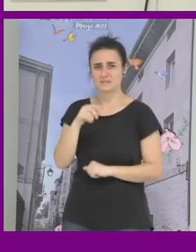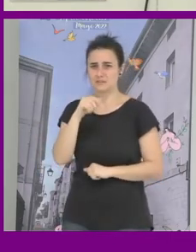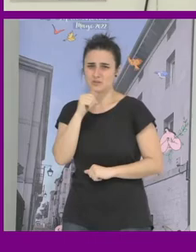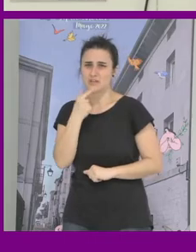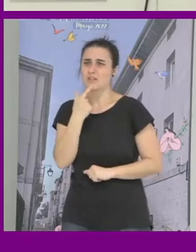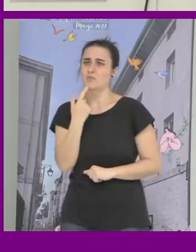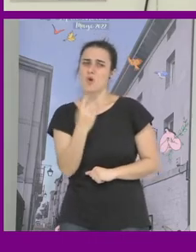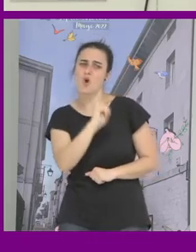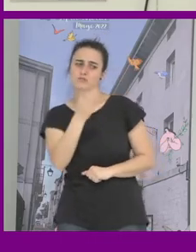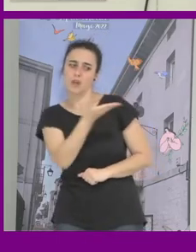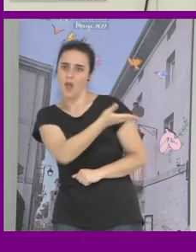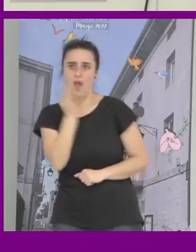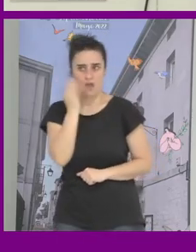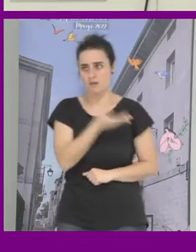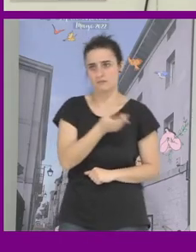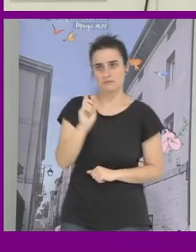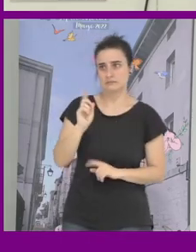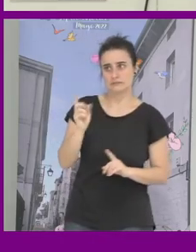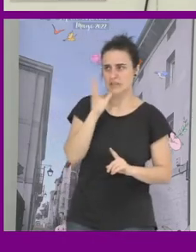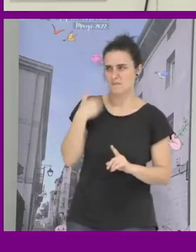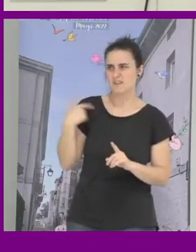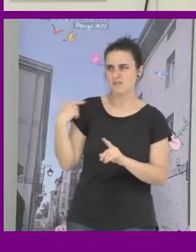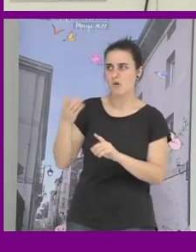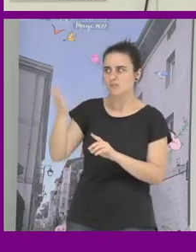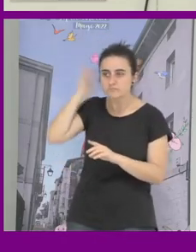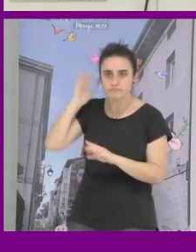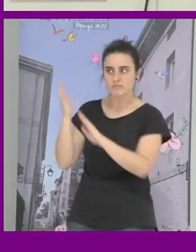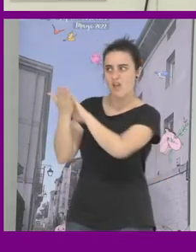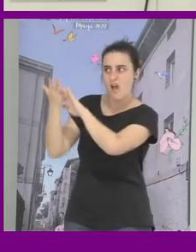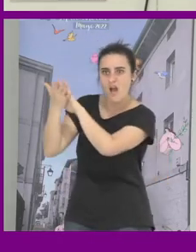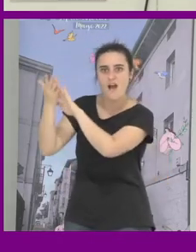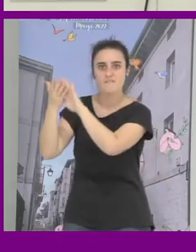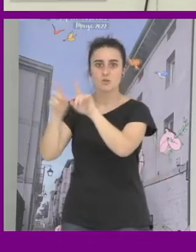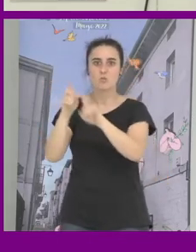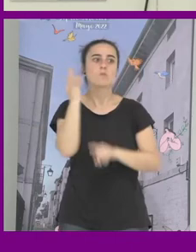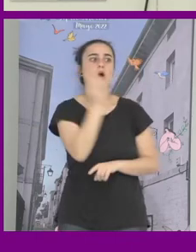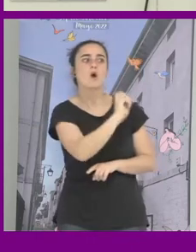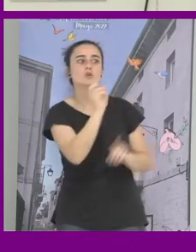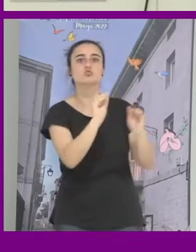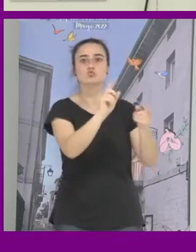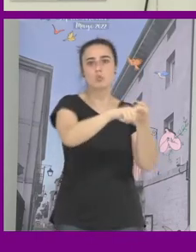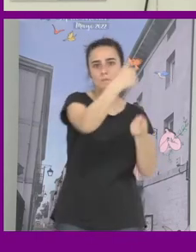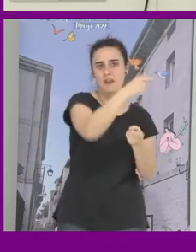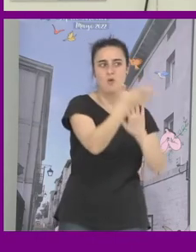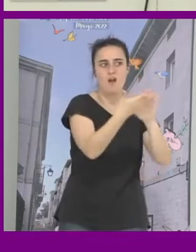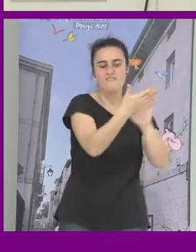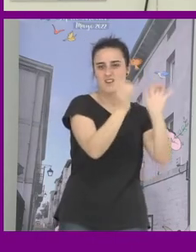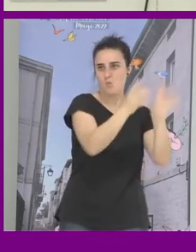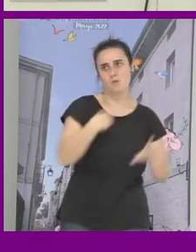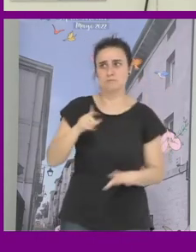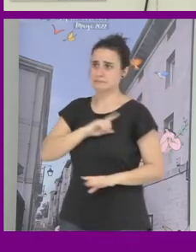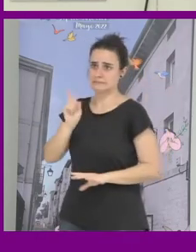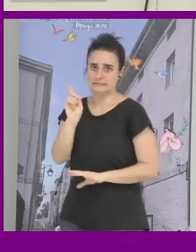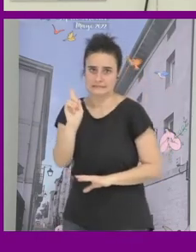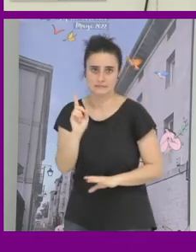naizela. Ez ezazun niratzean hitz egin beste emakumeek haien gizonei buruz hitz egiten duten moduan. Umea motxilan